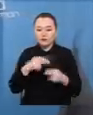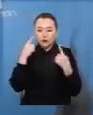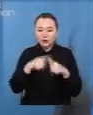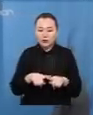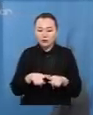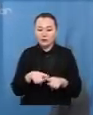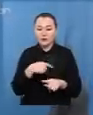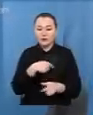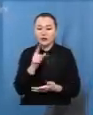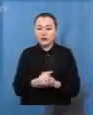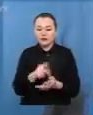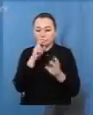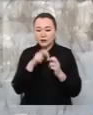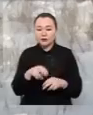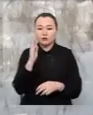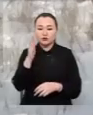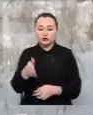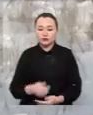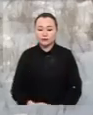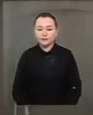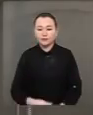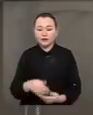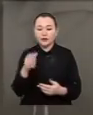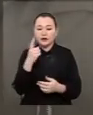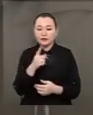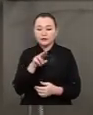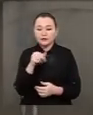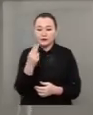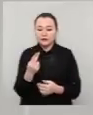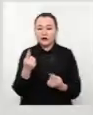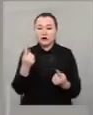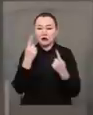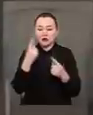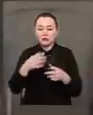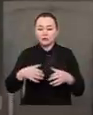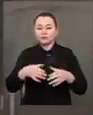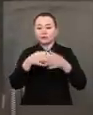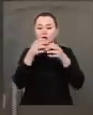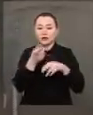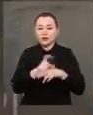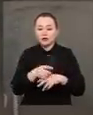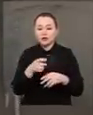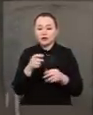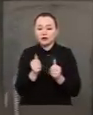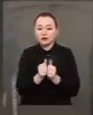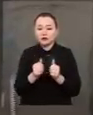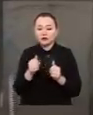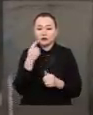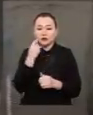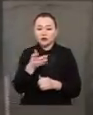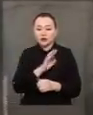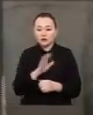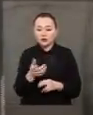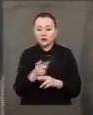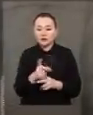технологиями, мы должны смотреть в будущее. Сзади ТЭЦ, огромные степи, и от ТЭЦ это недалеко. И надо